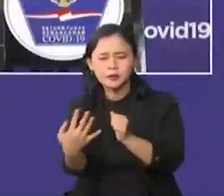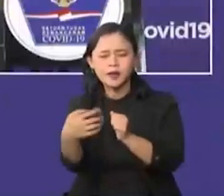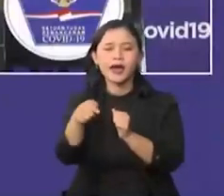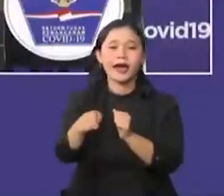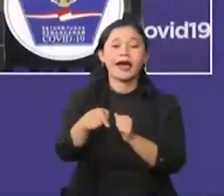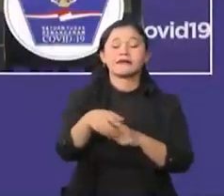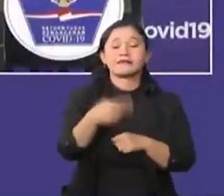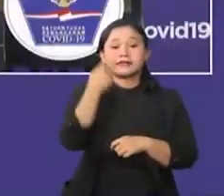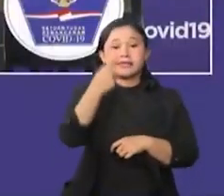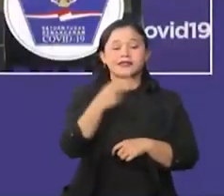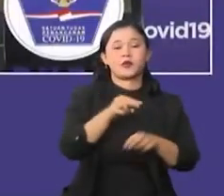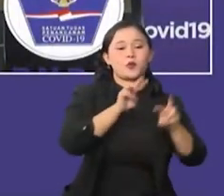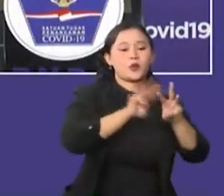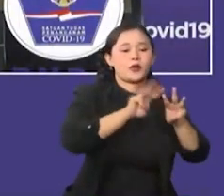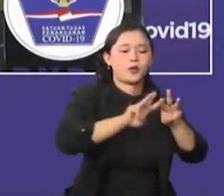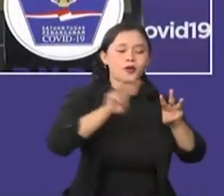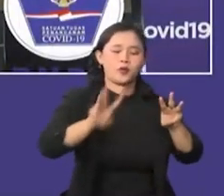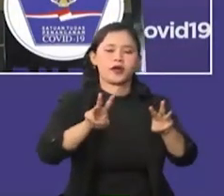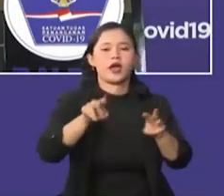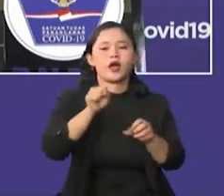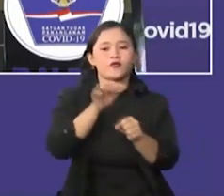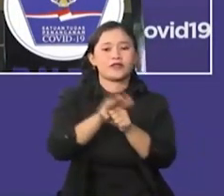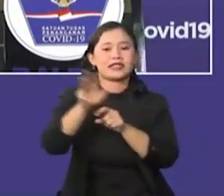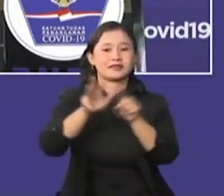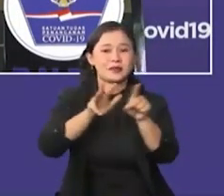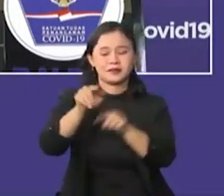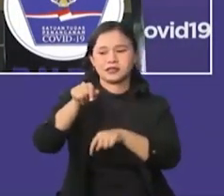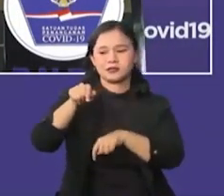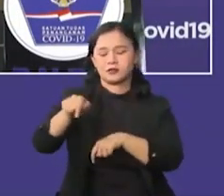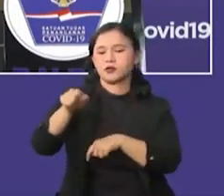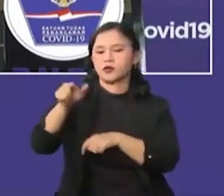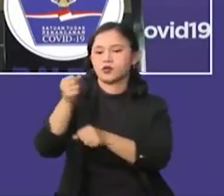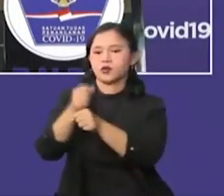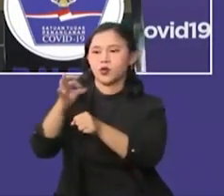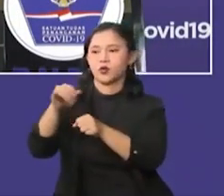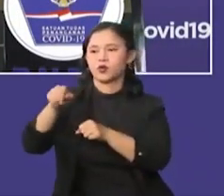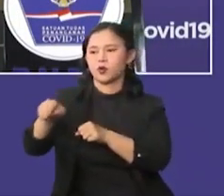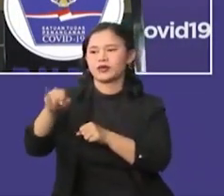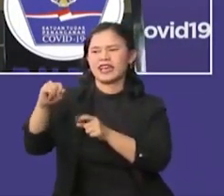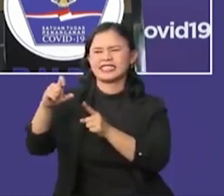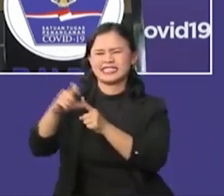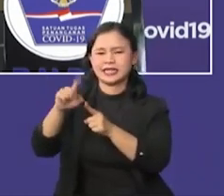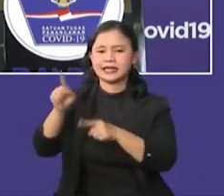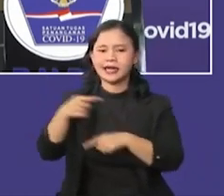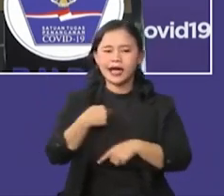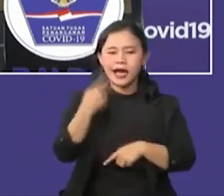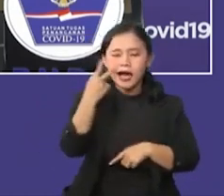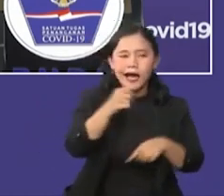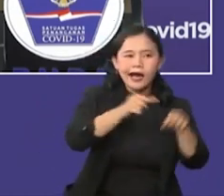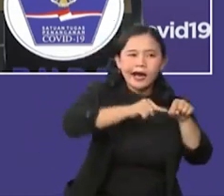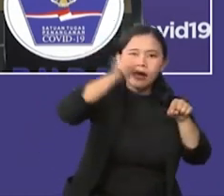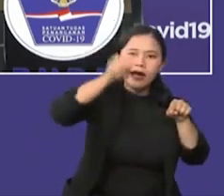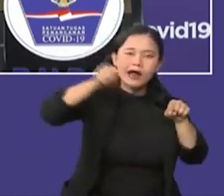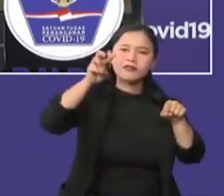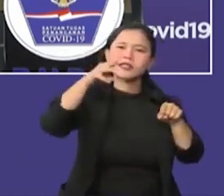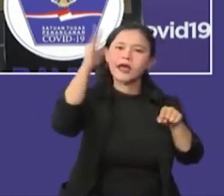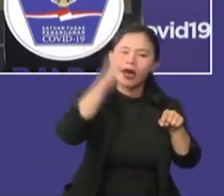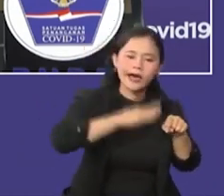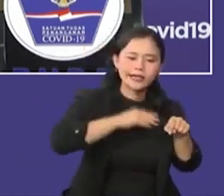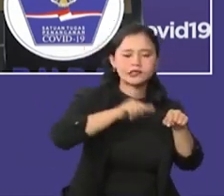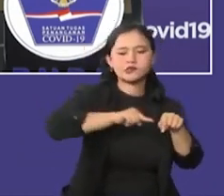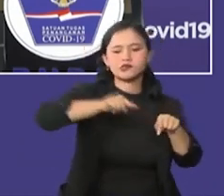19.tv itu bisa menggunakan grafiknya dalam 3 harian satu minggu atau bahkan